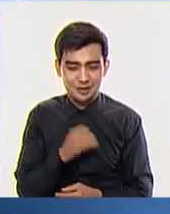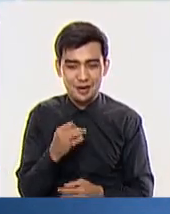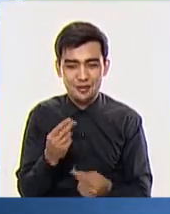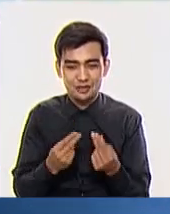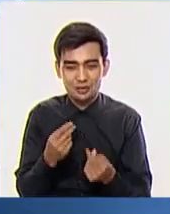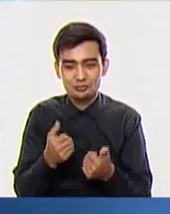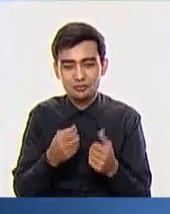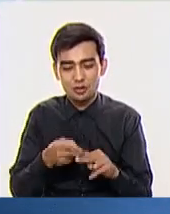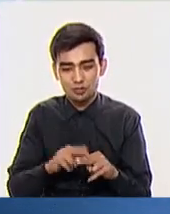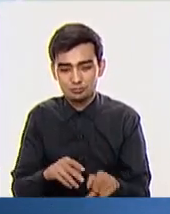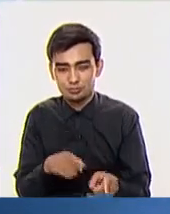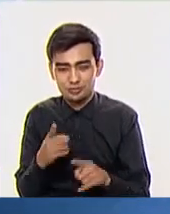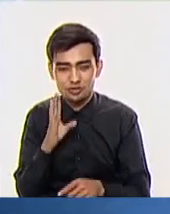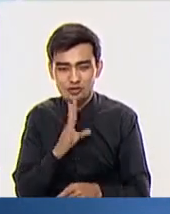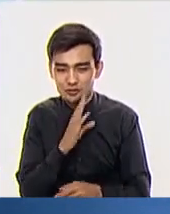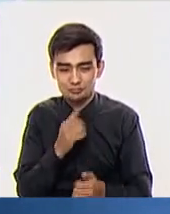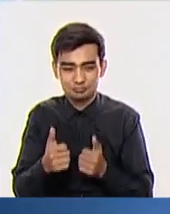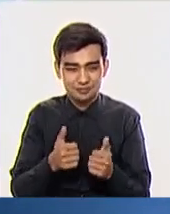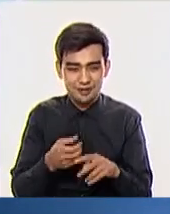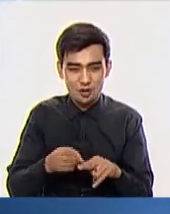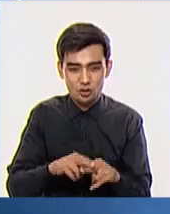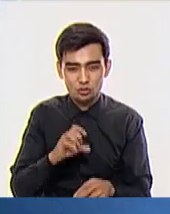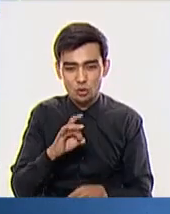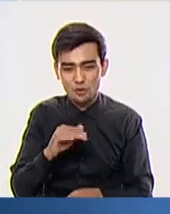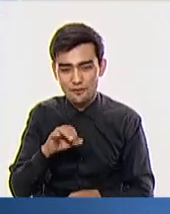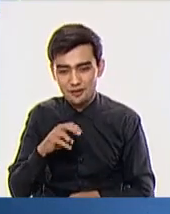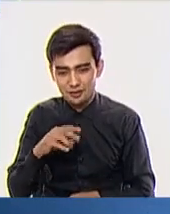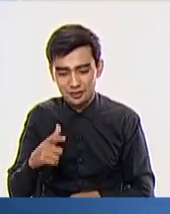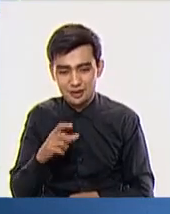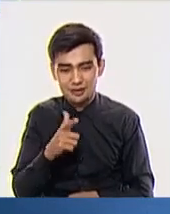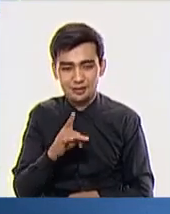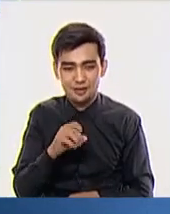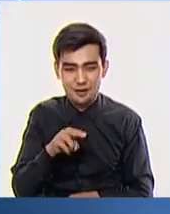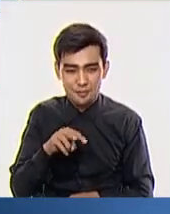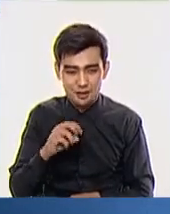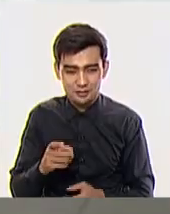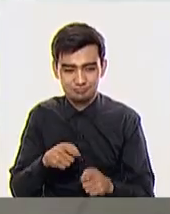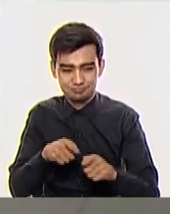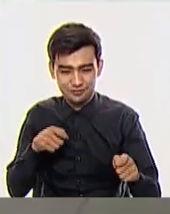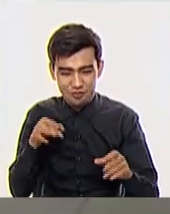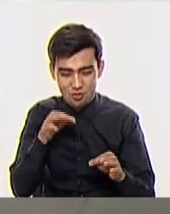игр переносят соревнования по женскому триатлону, серфингу, гребле, стрельбе из лука.